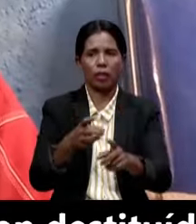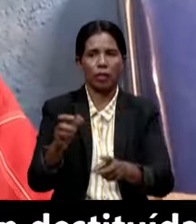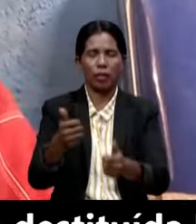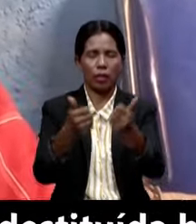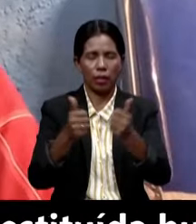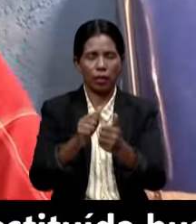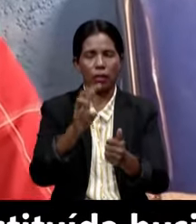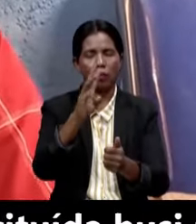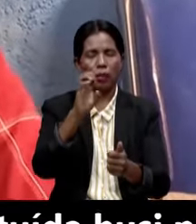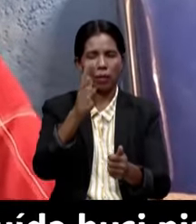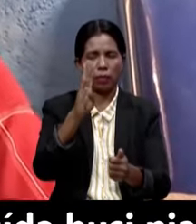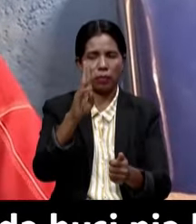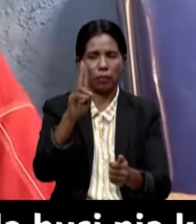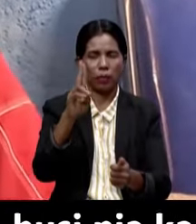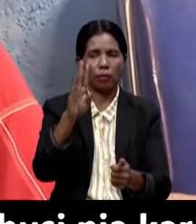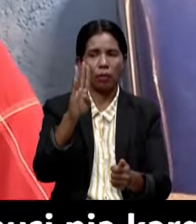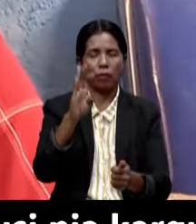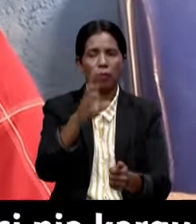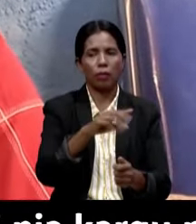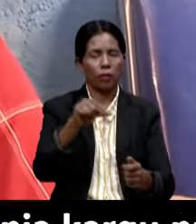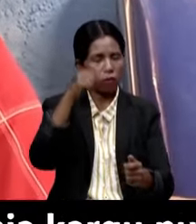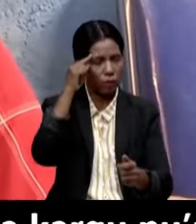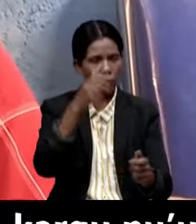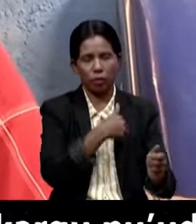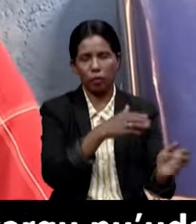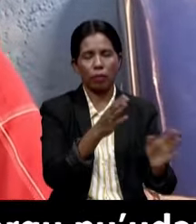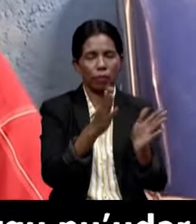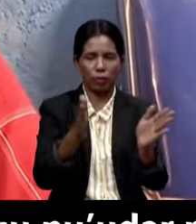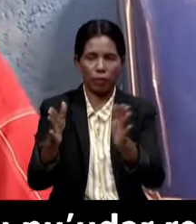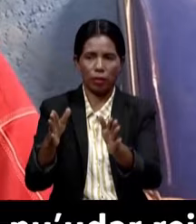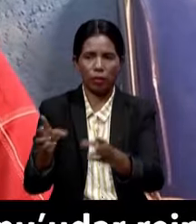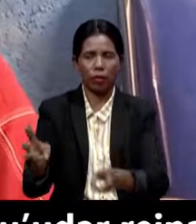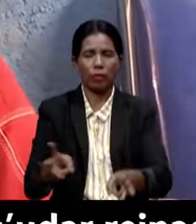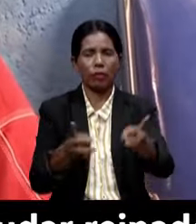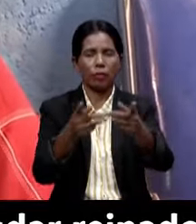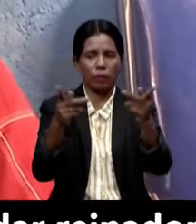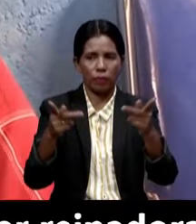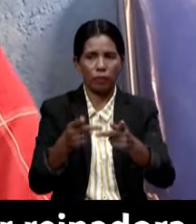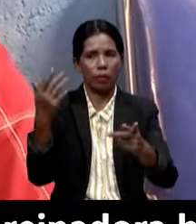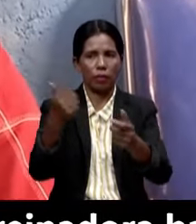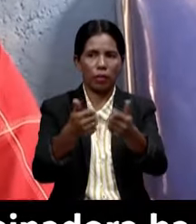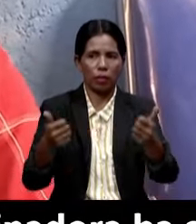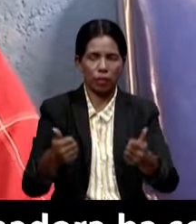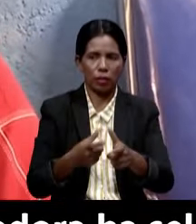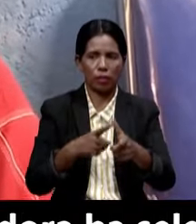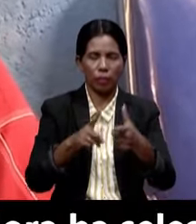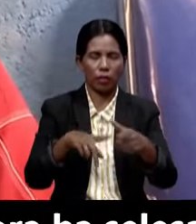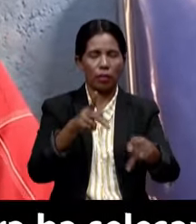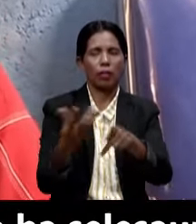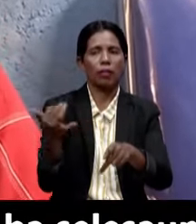wepuru, maybe ati awal gubernur masih dapat prepare kondisi rumah, prepare fatin rumah ya aldia wepuru, pak depois masih